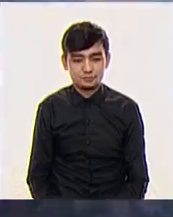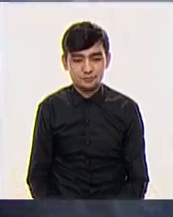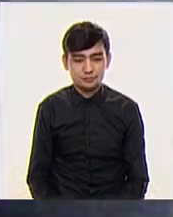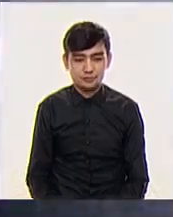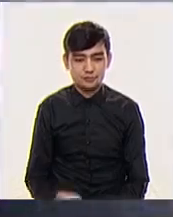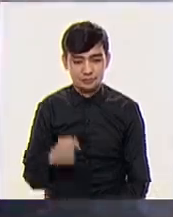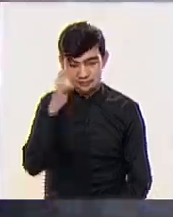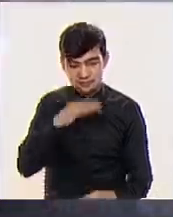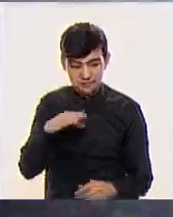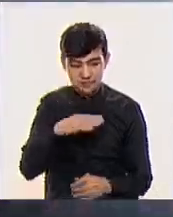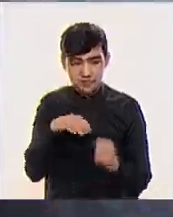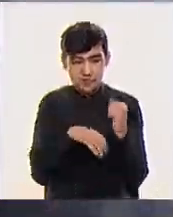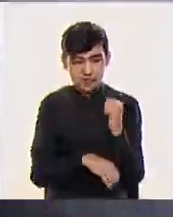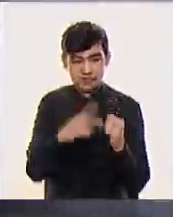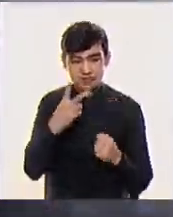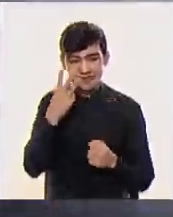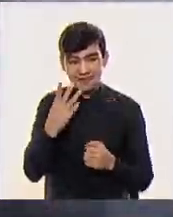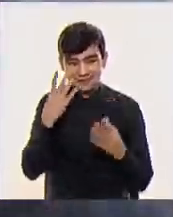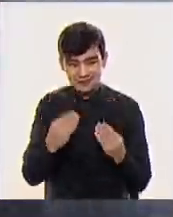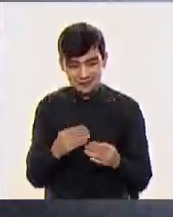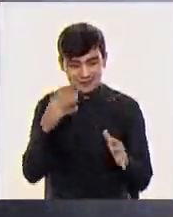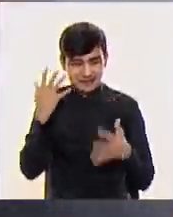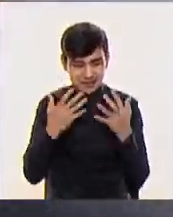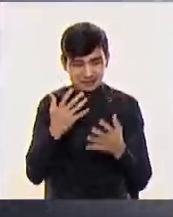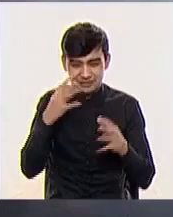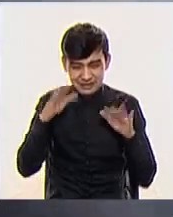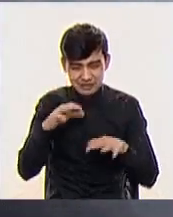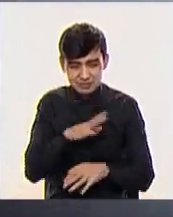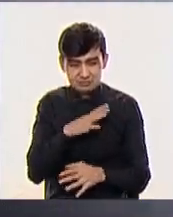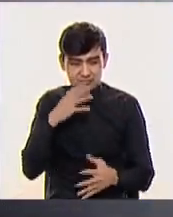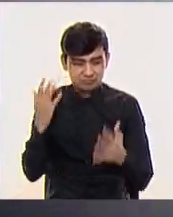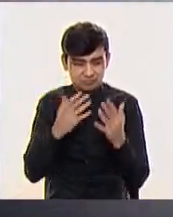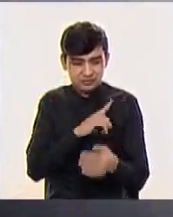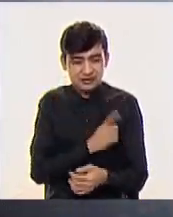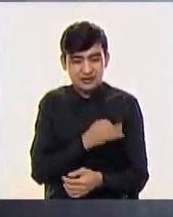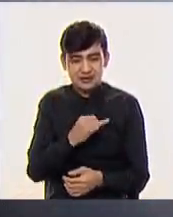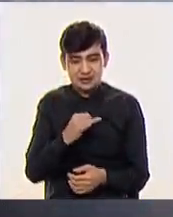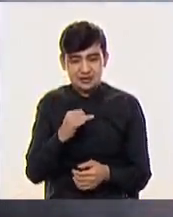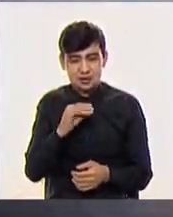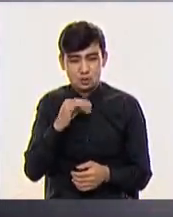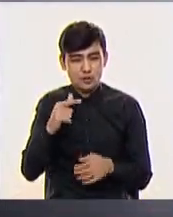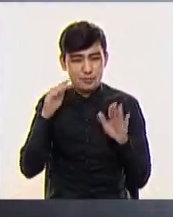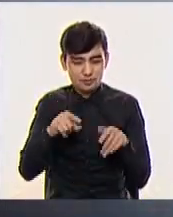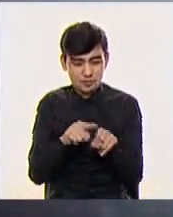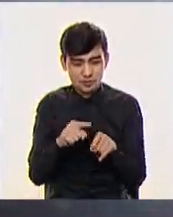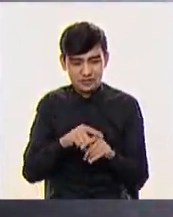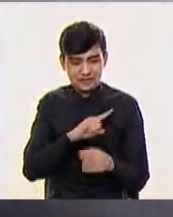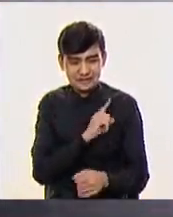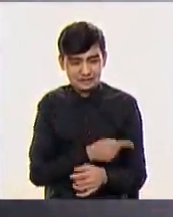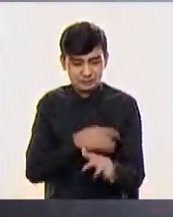Еліміздің бірнеше аймағында соңғы 2-3 күннен бері қар жауып, боран соғып жатыр. Тіпті батыстың қатты дауылы мен аязына шыдай